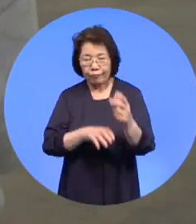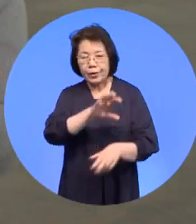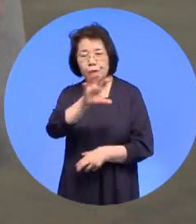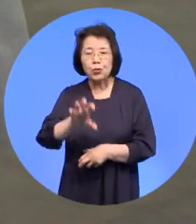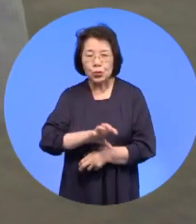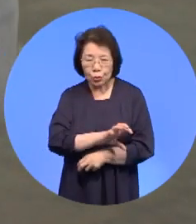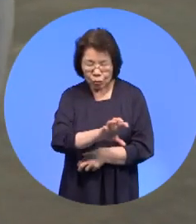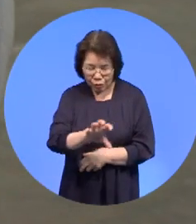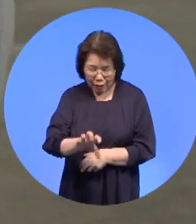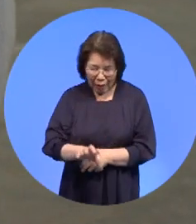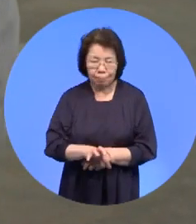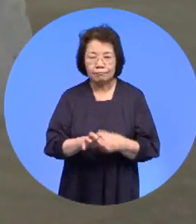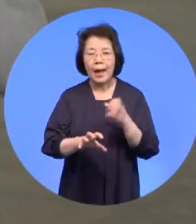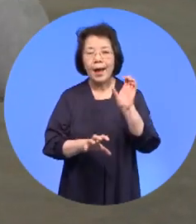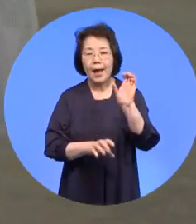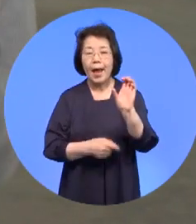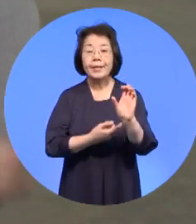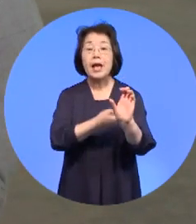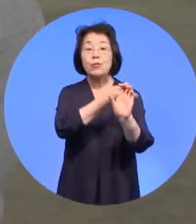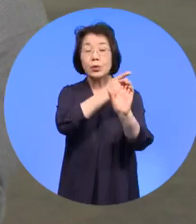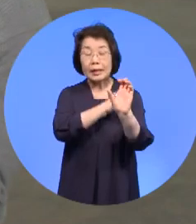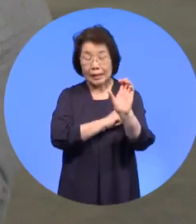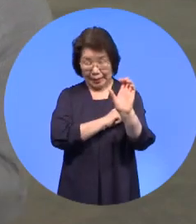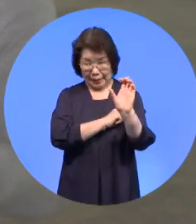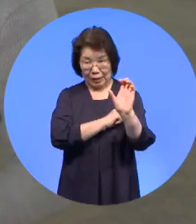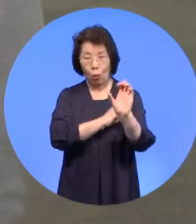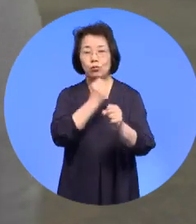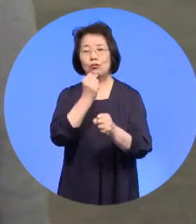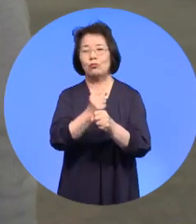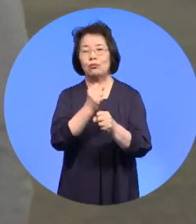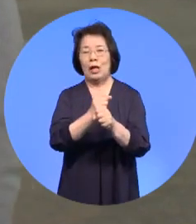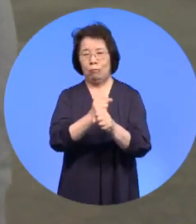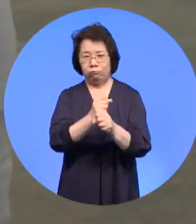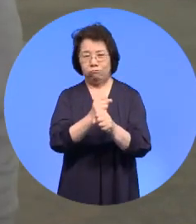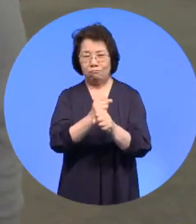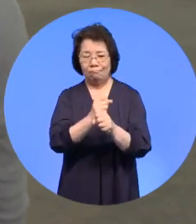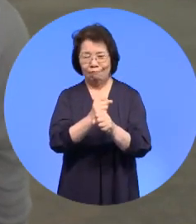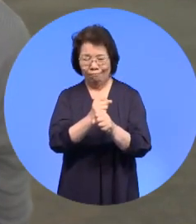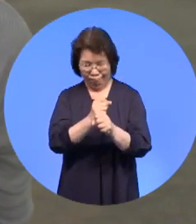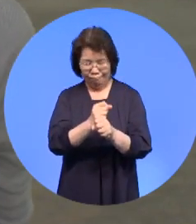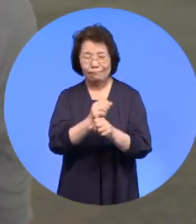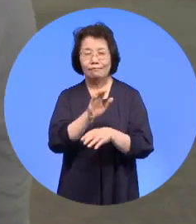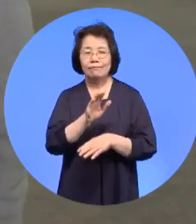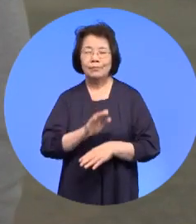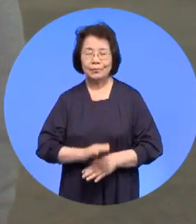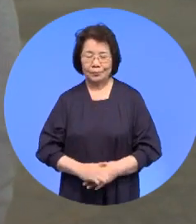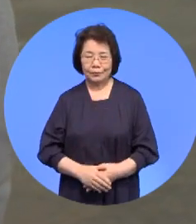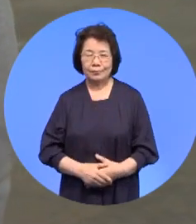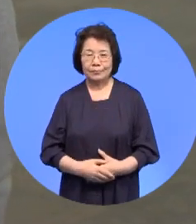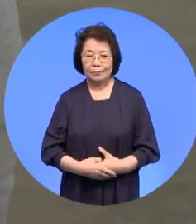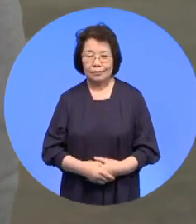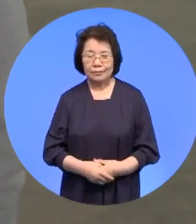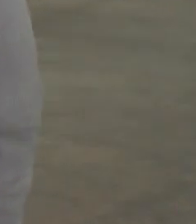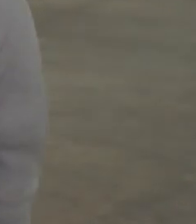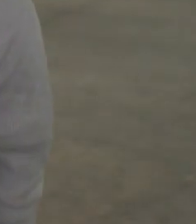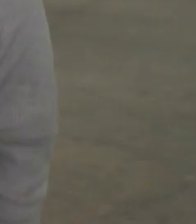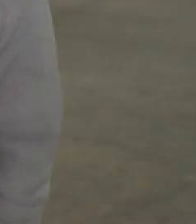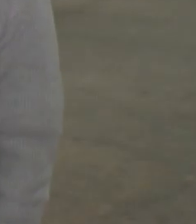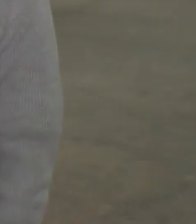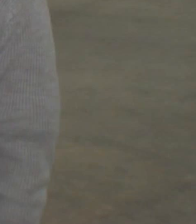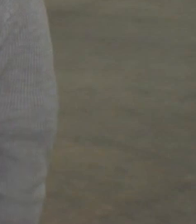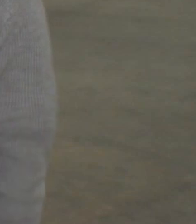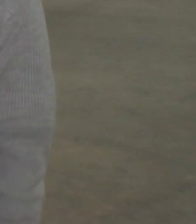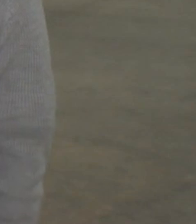資源を循環させてエネルギー音を作ってるてるね一緒にはんだよね入ってるな